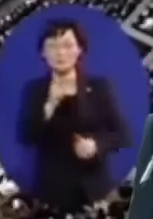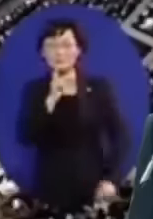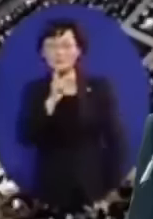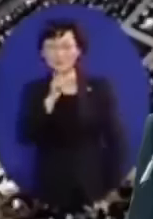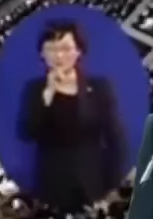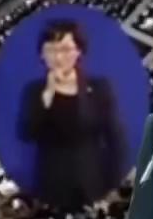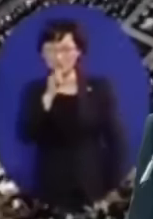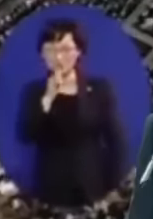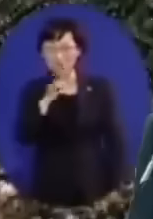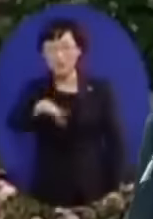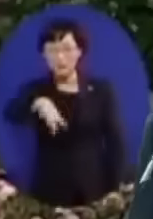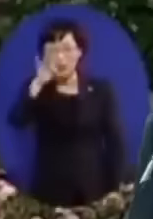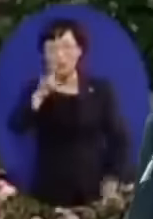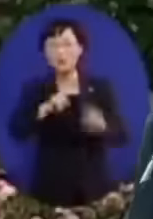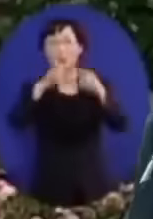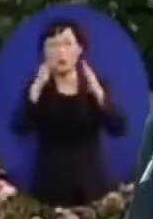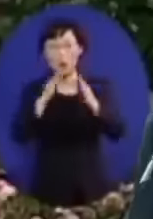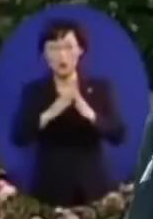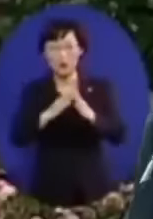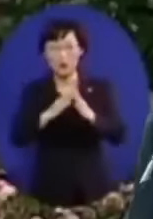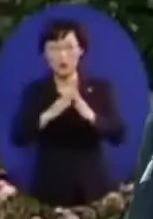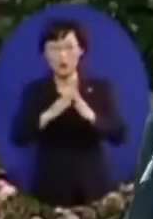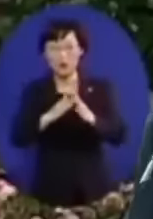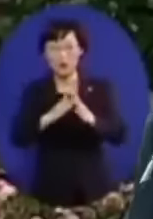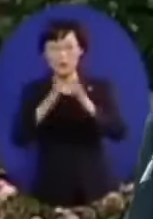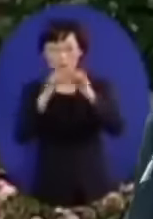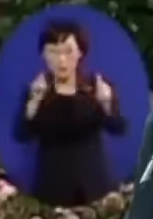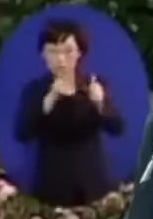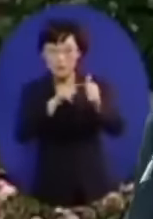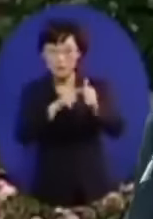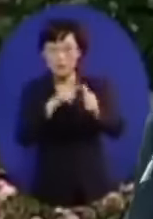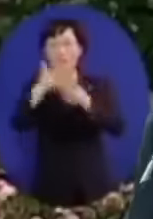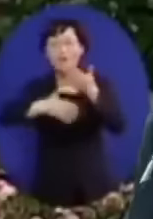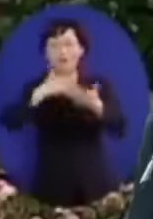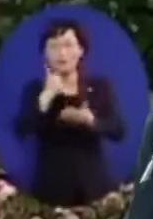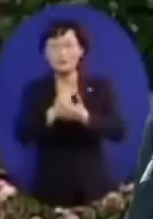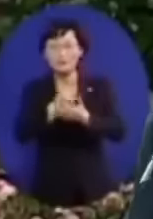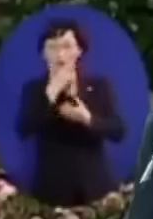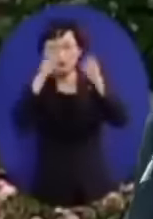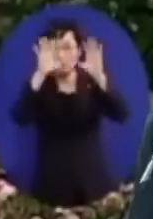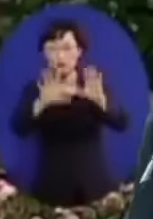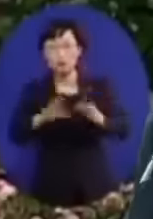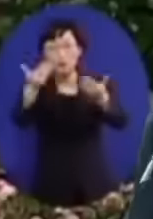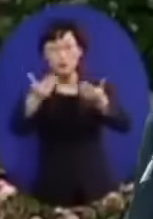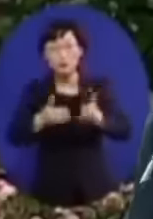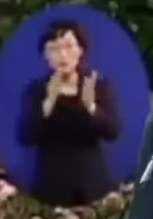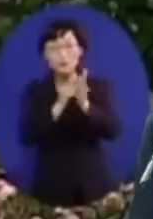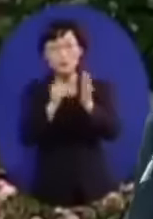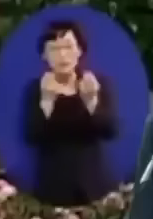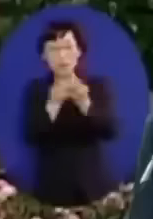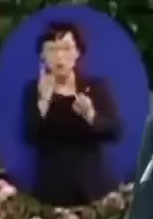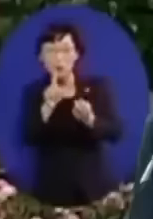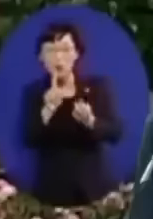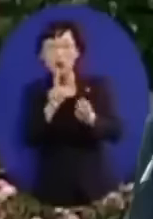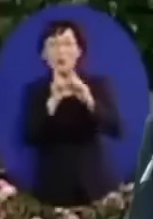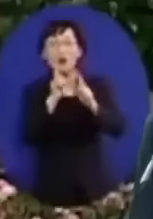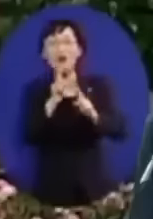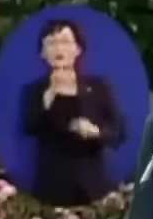초대교회의 교부 크리스토스톰은 하나님의 축복을 받은 비결은 바로 말에 있다고 말하는